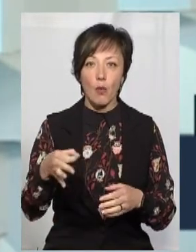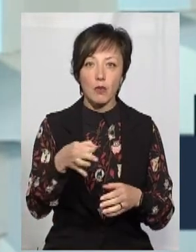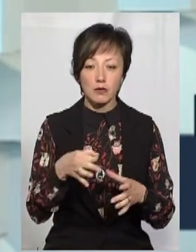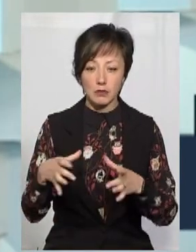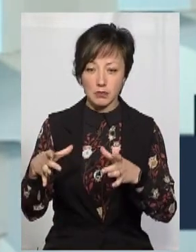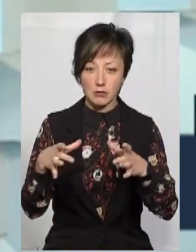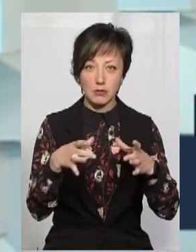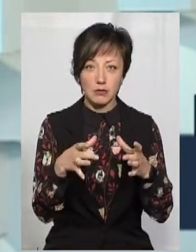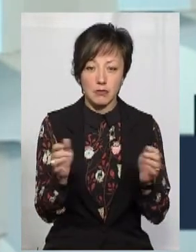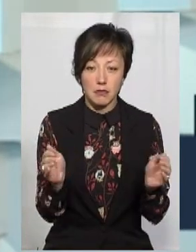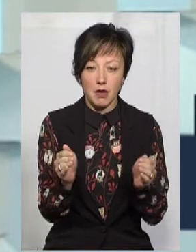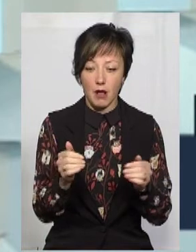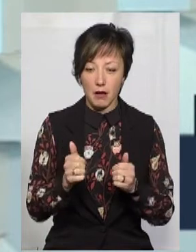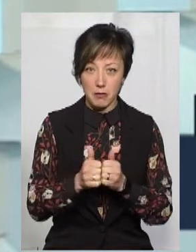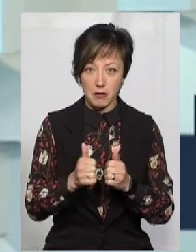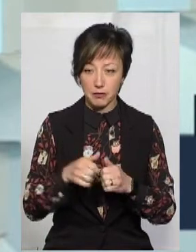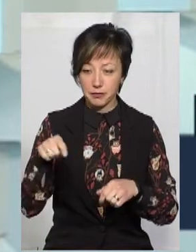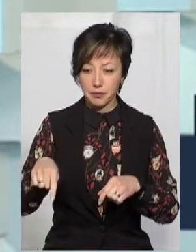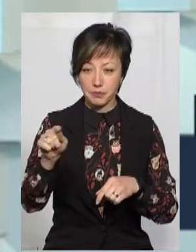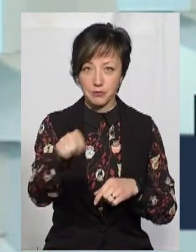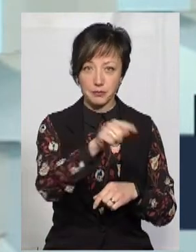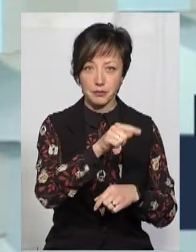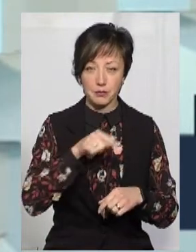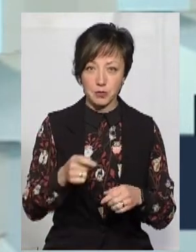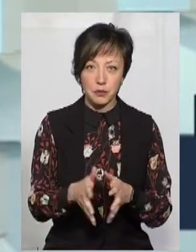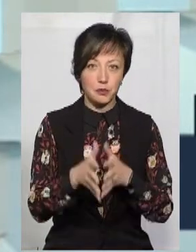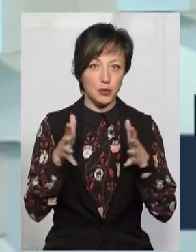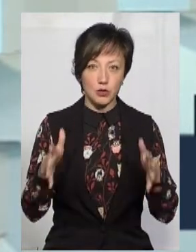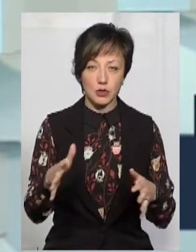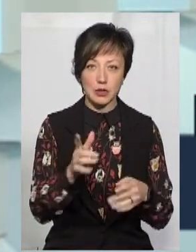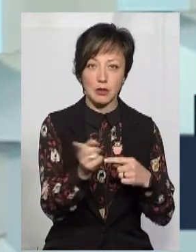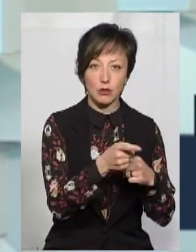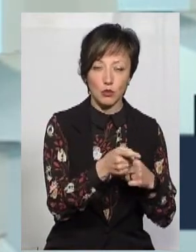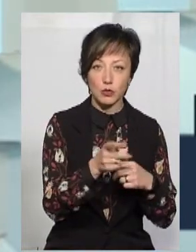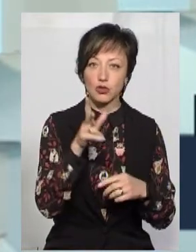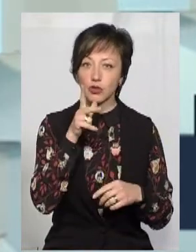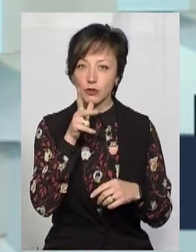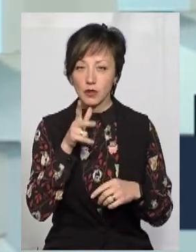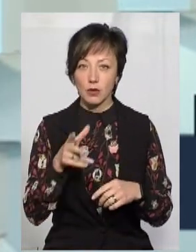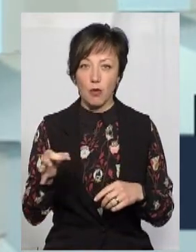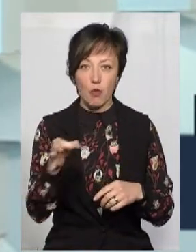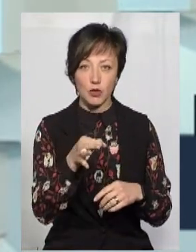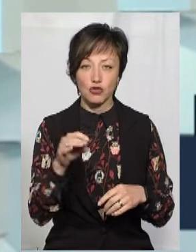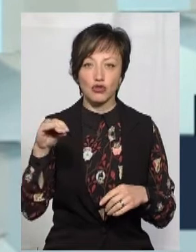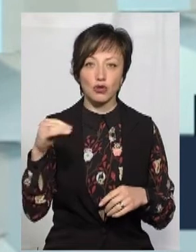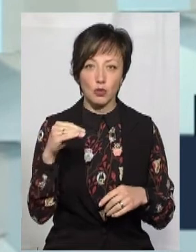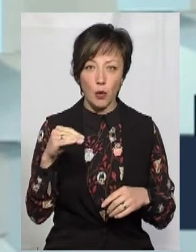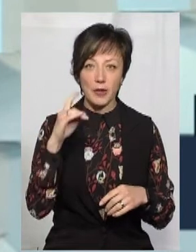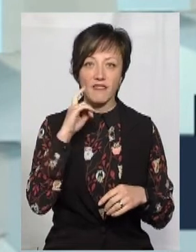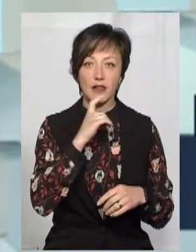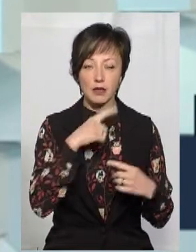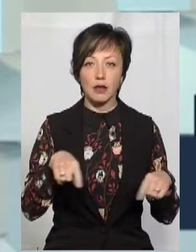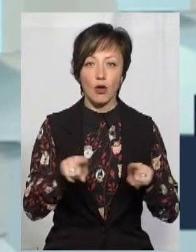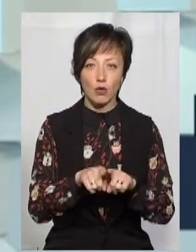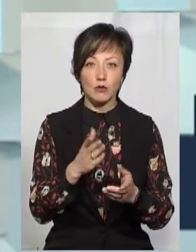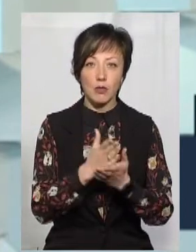острівцем, навколо нас набагато більше захворювання проявило себе. Це і Тернопільська область, Чернівецька, безумовно, Житомирська і Вінницька